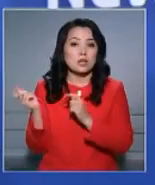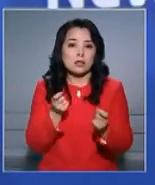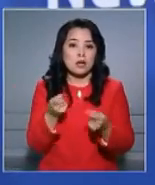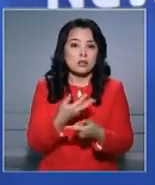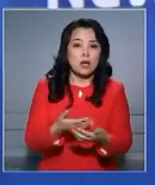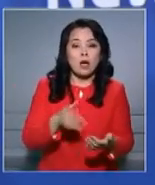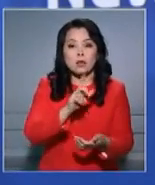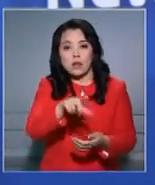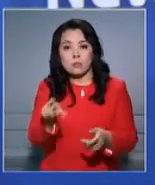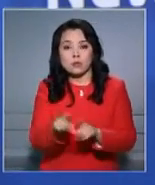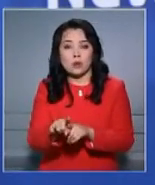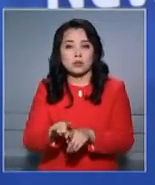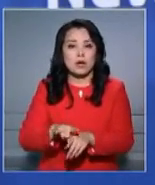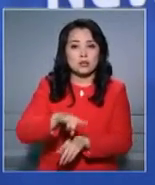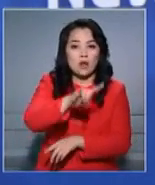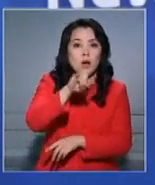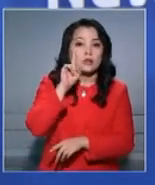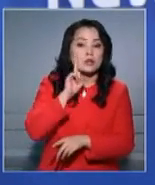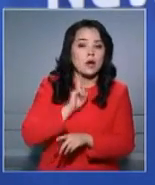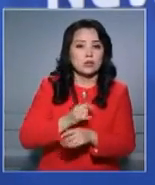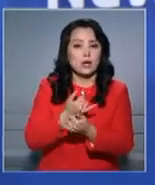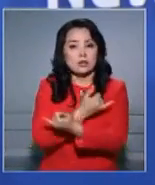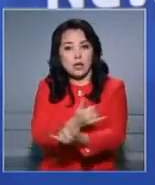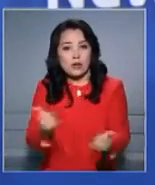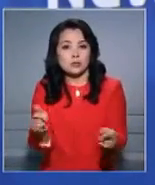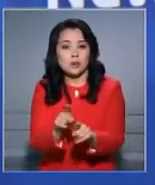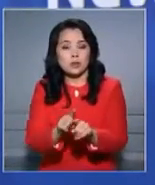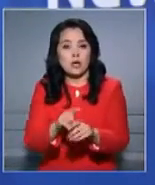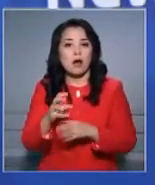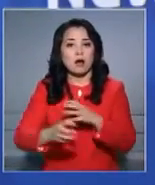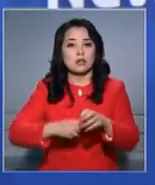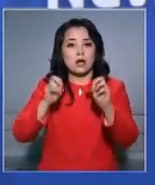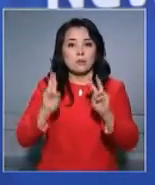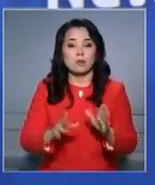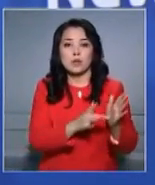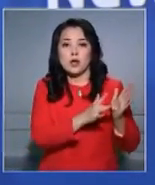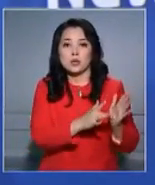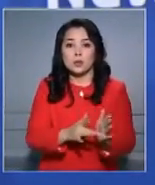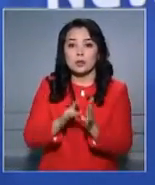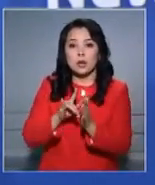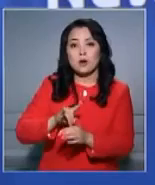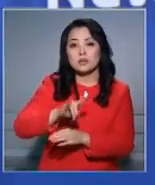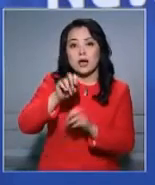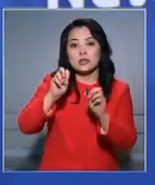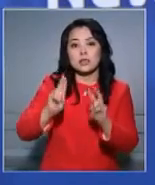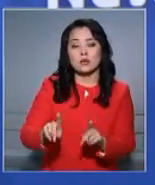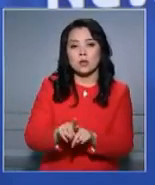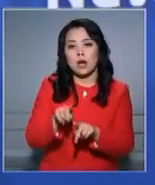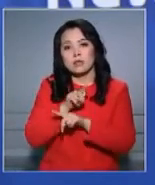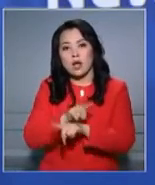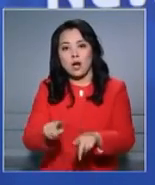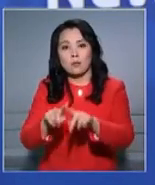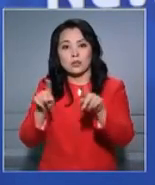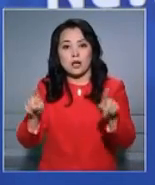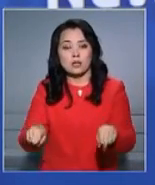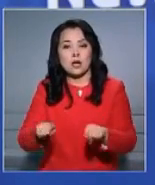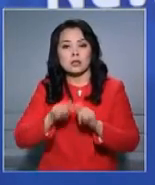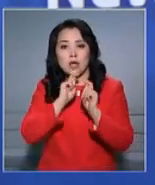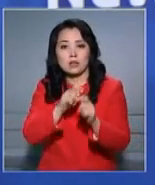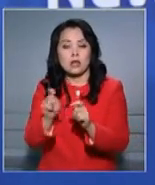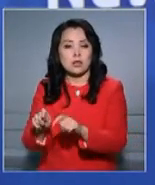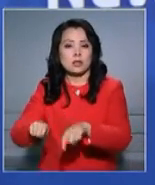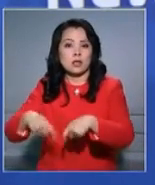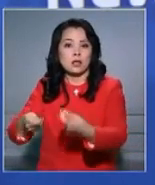мәртебесі берілді. Көрмені өткізу уақытында елімізге халықаралық рейстермен келетін туристерге ұшақ ішінде арнайы ваучерлер таратылады. Кейін оларды